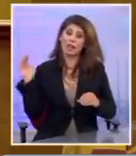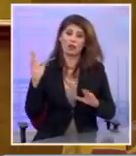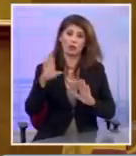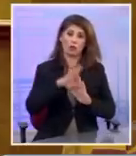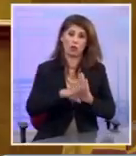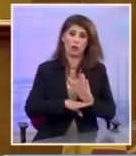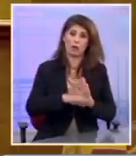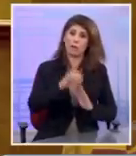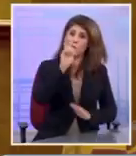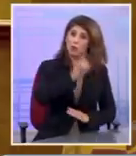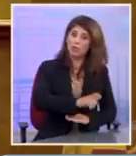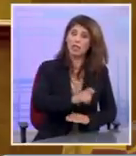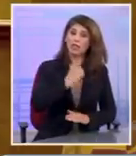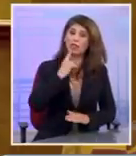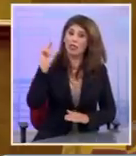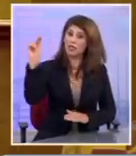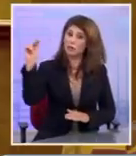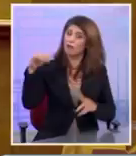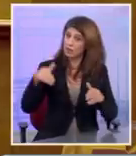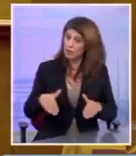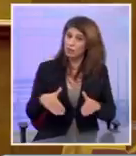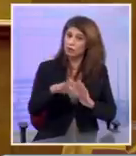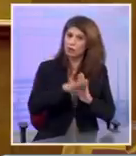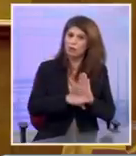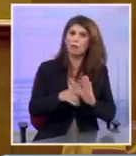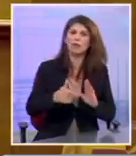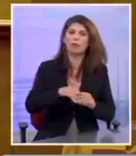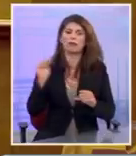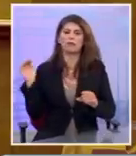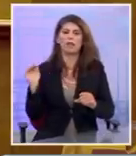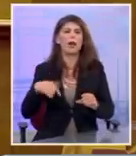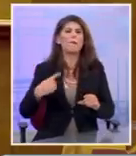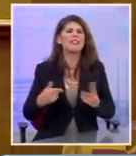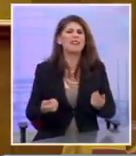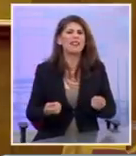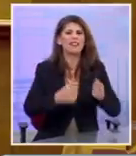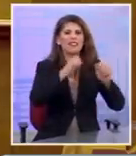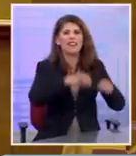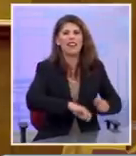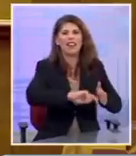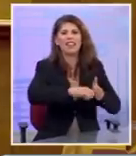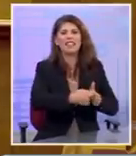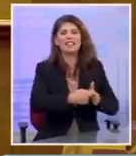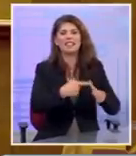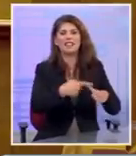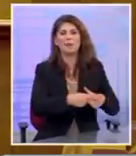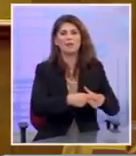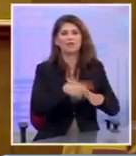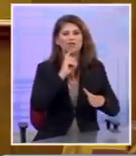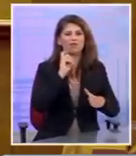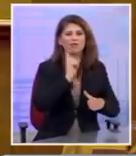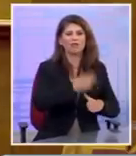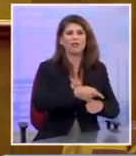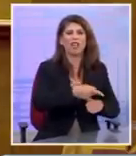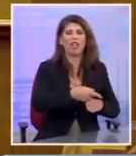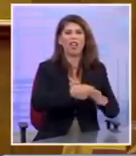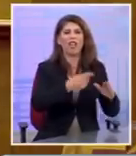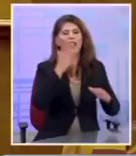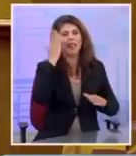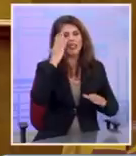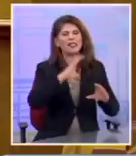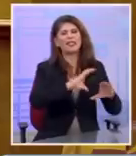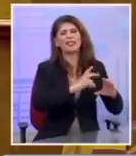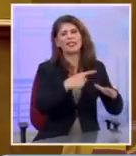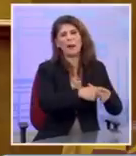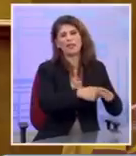ίδιοι δεσμεύτηκαν να σεβαστούν. Τι έκαναν μετά? Έκλεισαν τις τράπεζες και επέβαλαν capital controls. Έσυραν